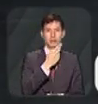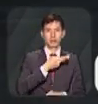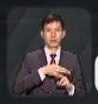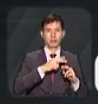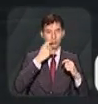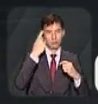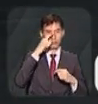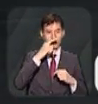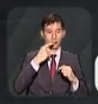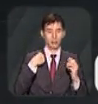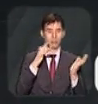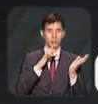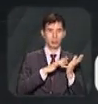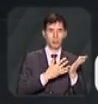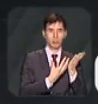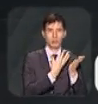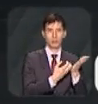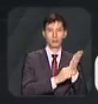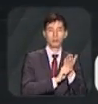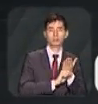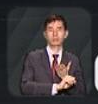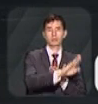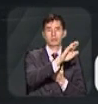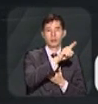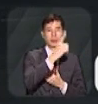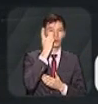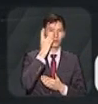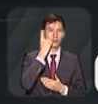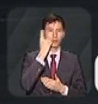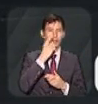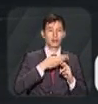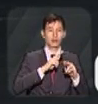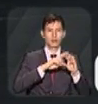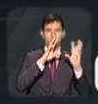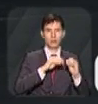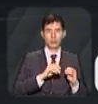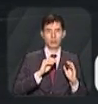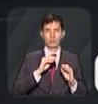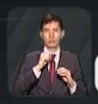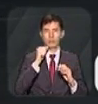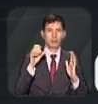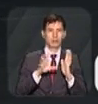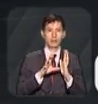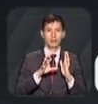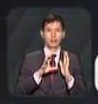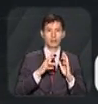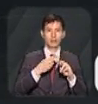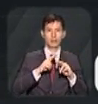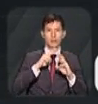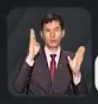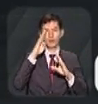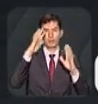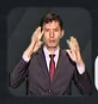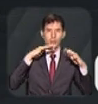затем сканер отправляет данные отпечатков пользователя прямо на телефон. И все это происходит мгновенно, работает в сложных погодных